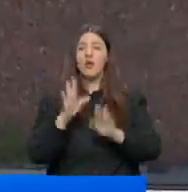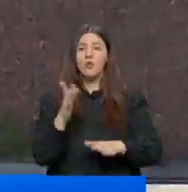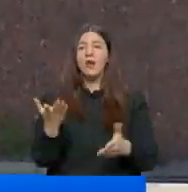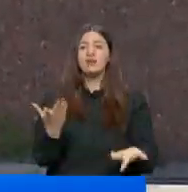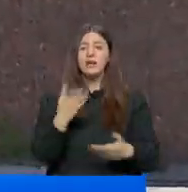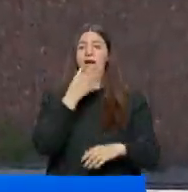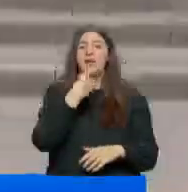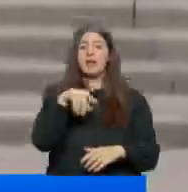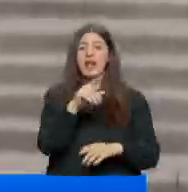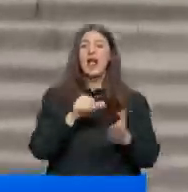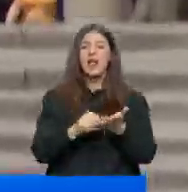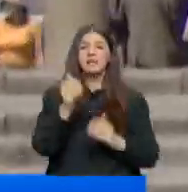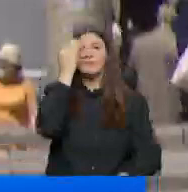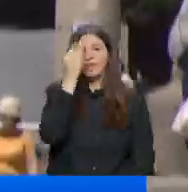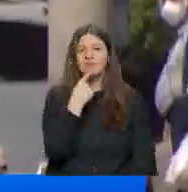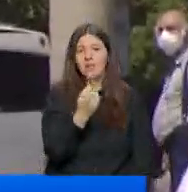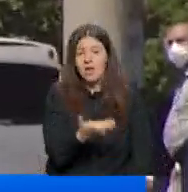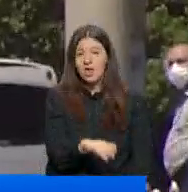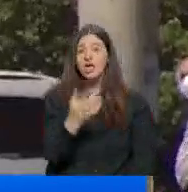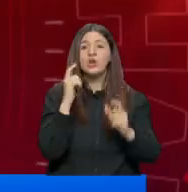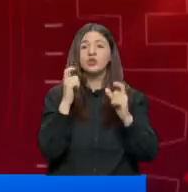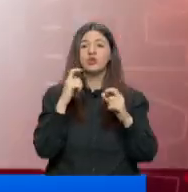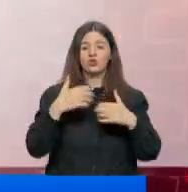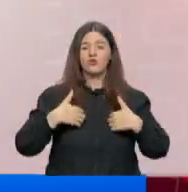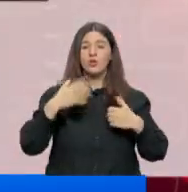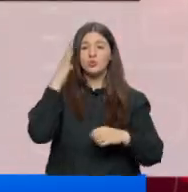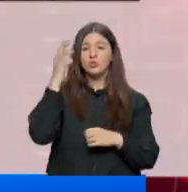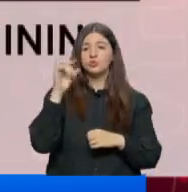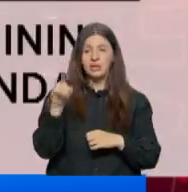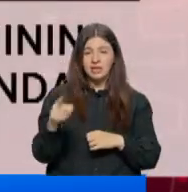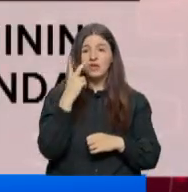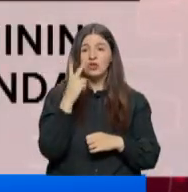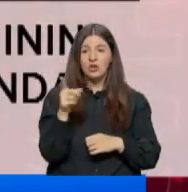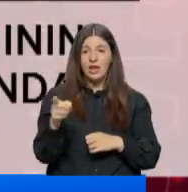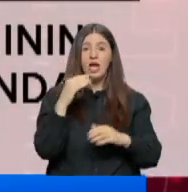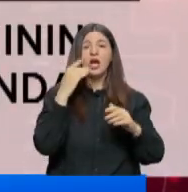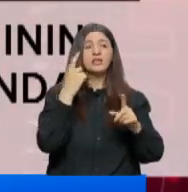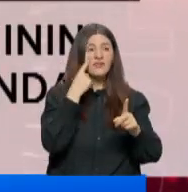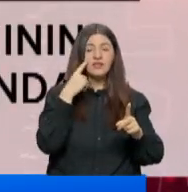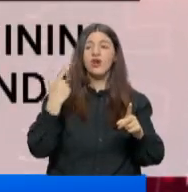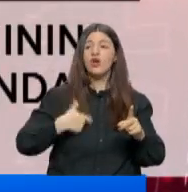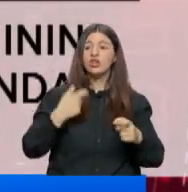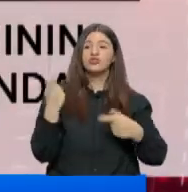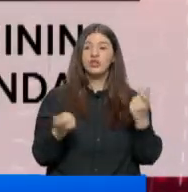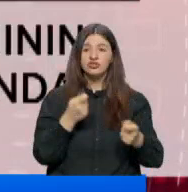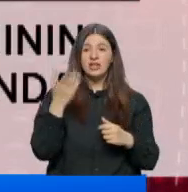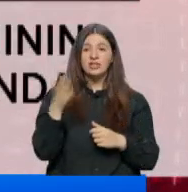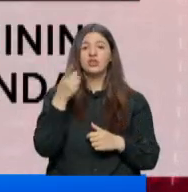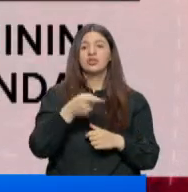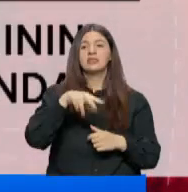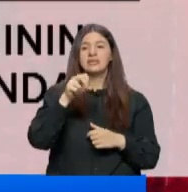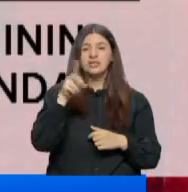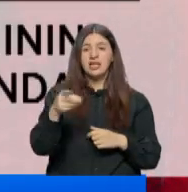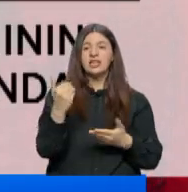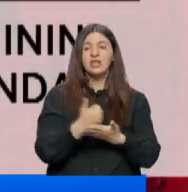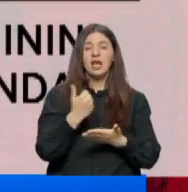Yani emeklilerin tamamı yoksul. Sosyal güvenlik uzmanı Özgür Erdursun'a göre kamu ve özelde çalışanların da